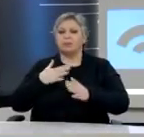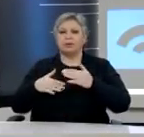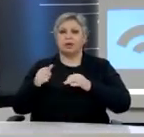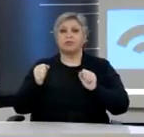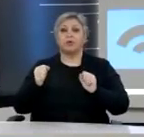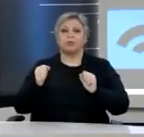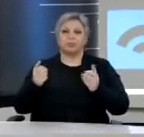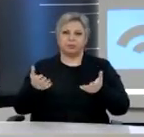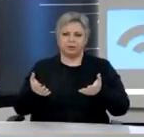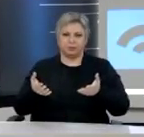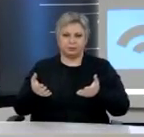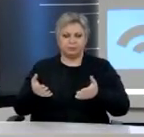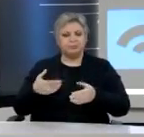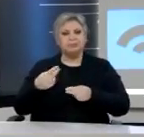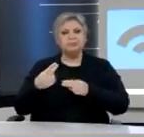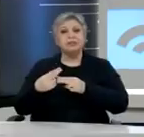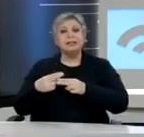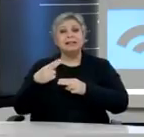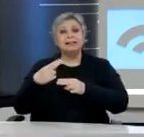Σε κρίσιμες καμπές της ιστορίας